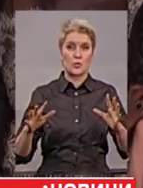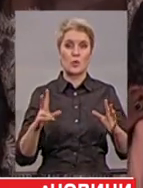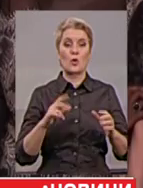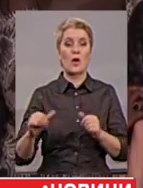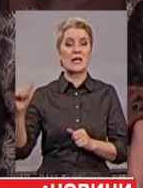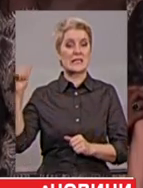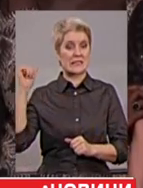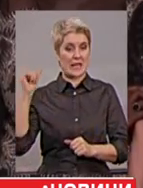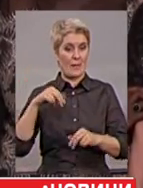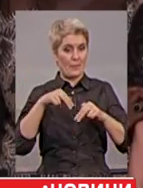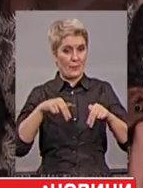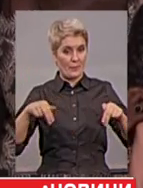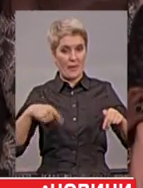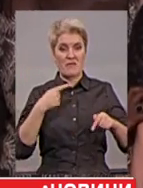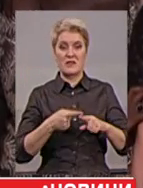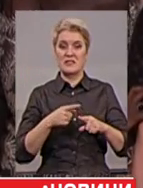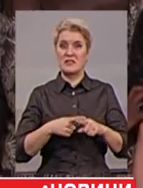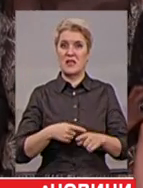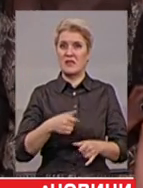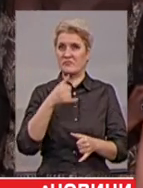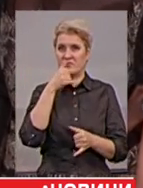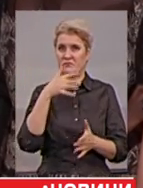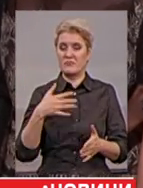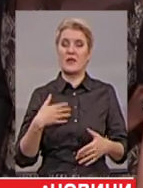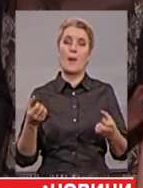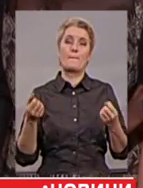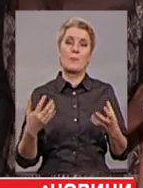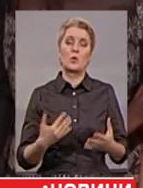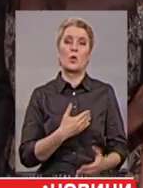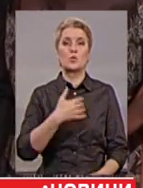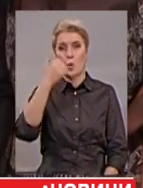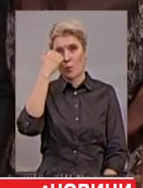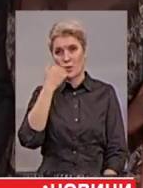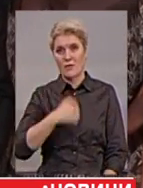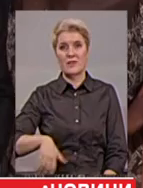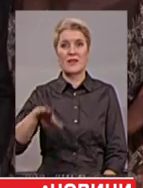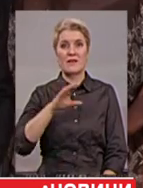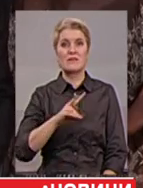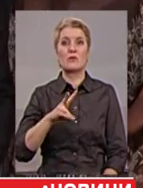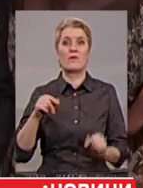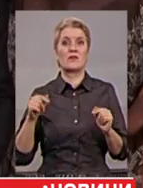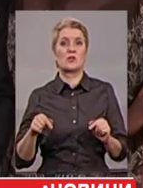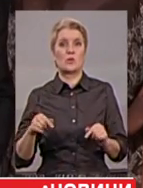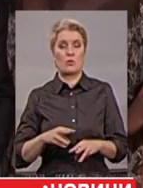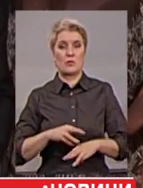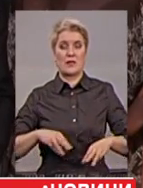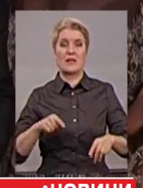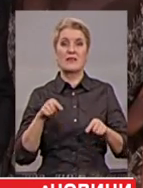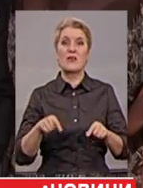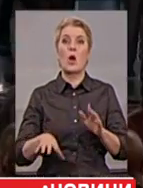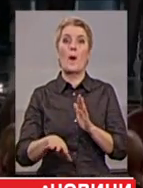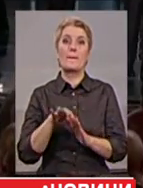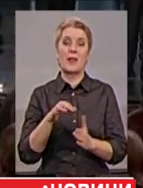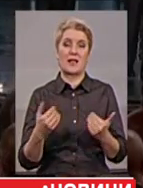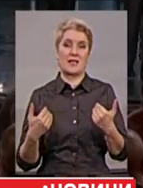мною на цій сцені, казали, це неприйнятно. Тож я просто хочу подякувати усім їм і всім, хто в цьому залі. Це ви обрали нас.